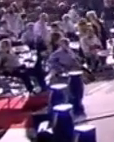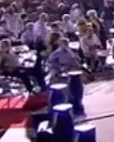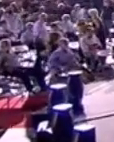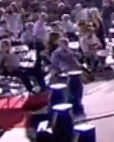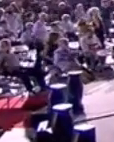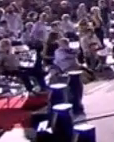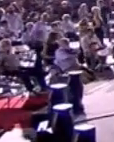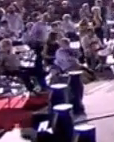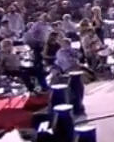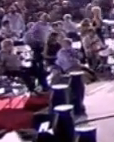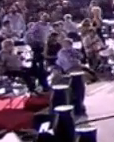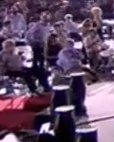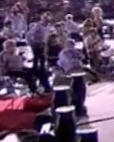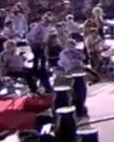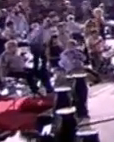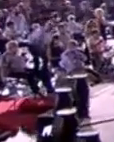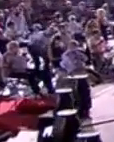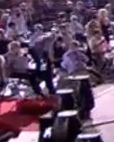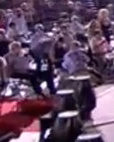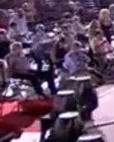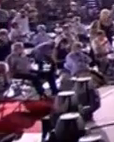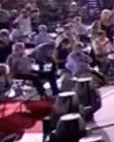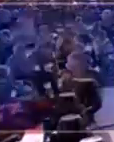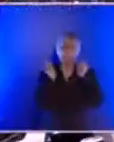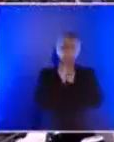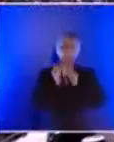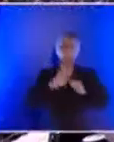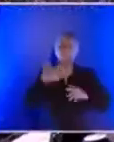Συντρόφισσες και σύντροφοι, φίλες και φίλοι.